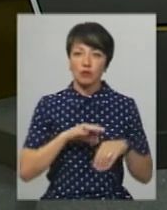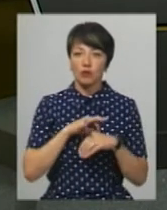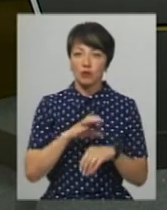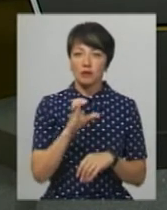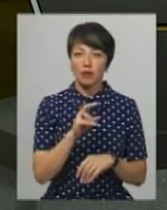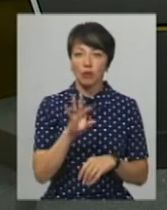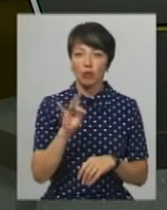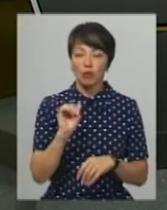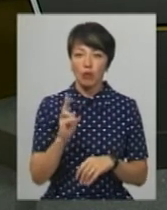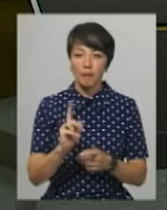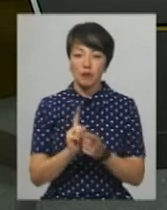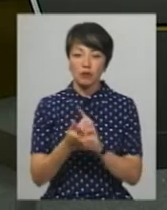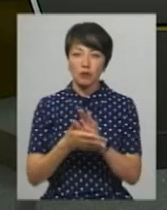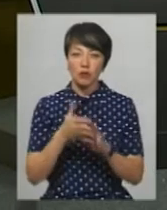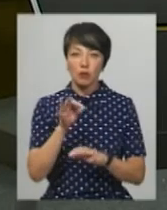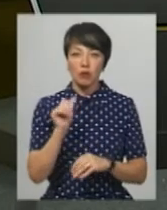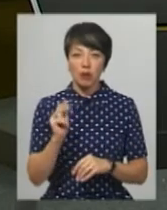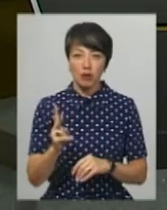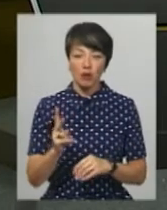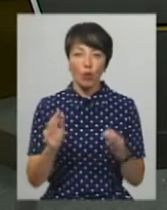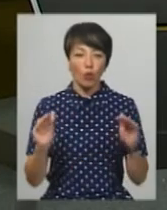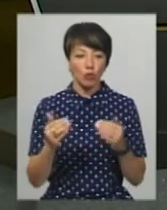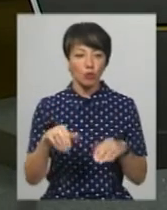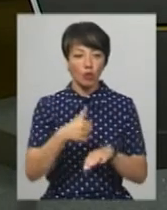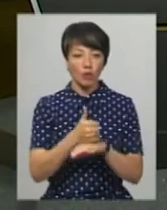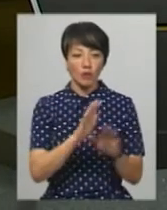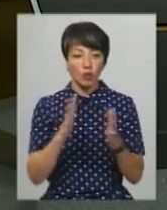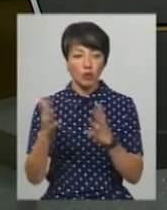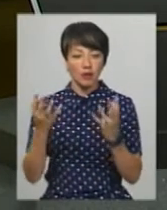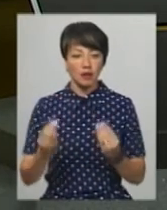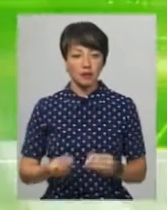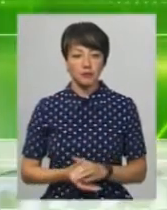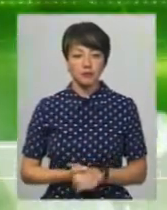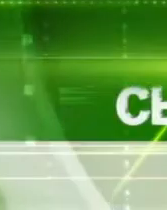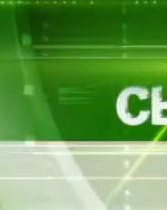ведуча Світлана Поробок, диктор жестової мови Ольга Рибак. Коротко про головні події дня.